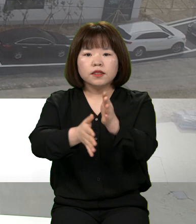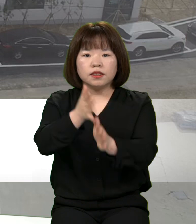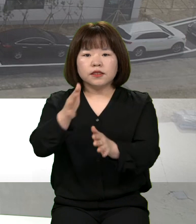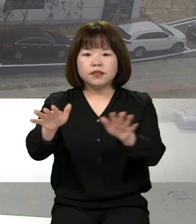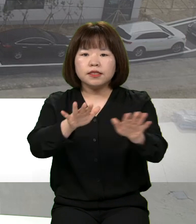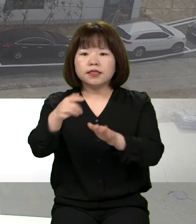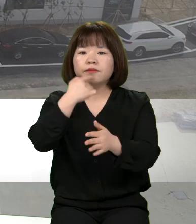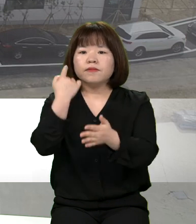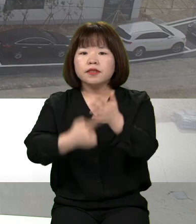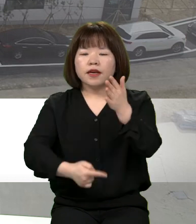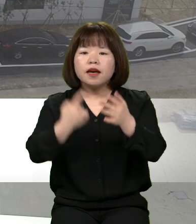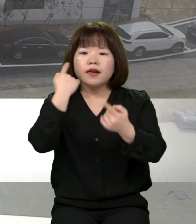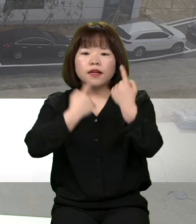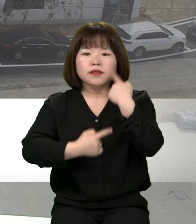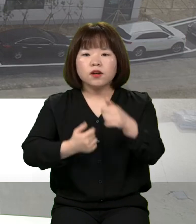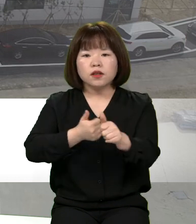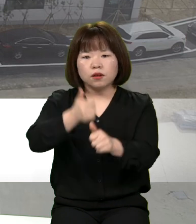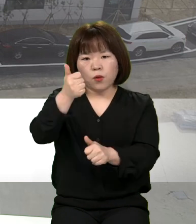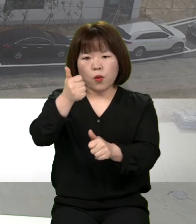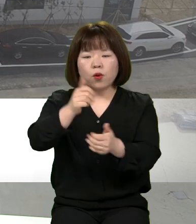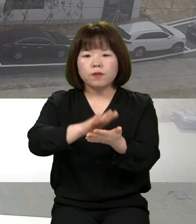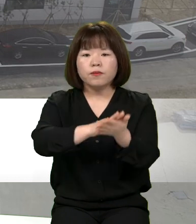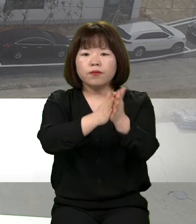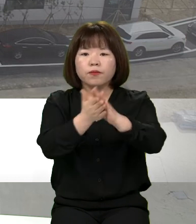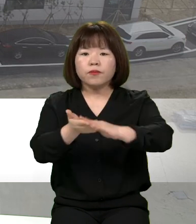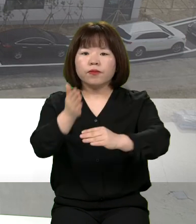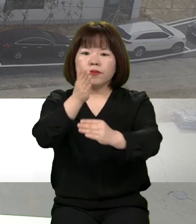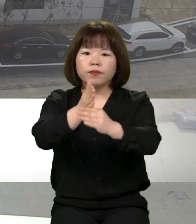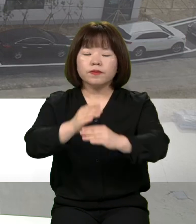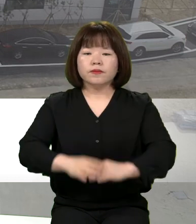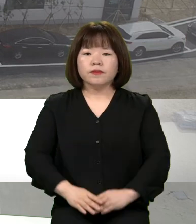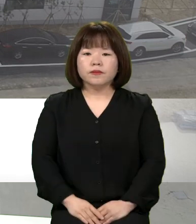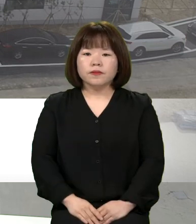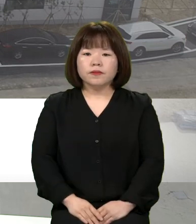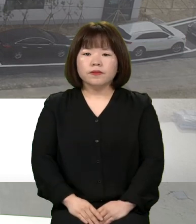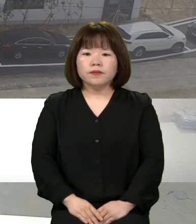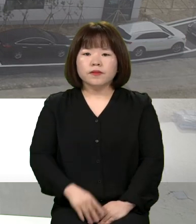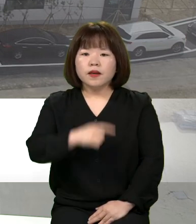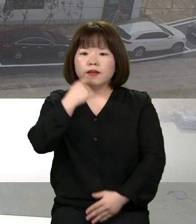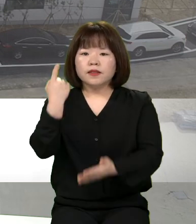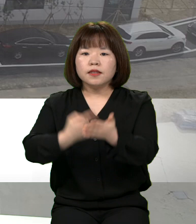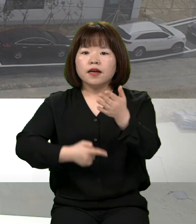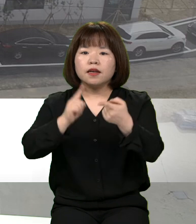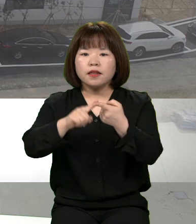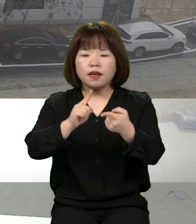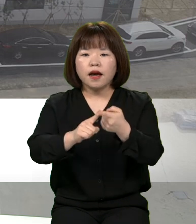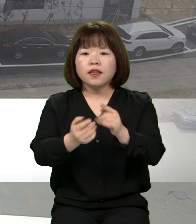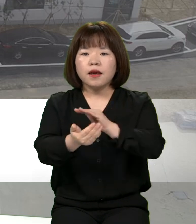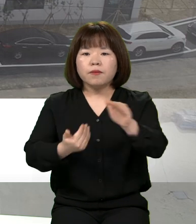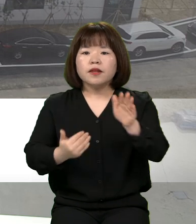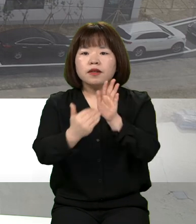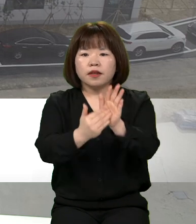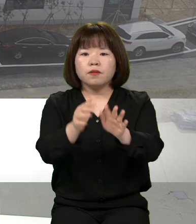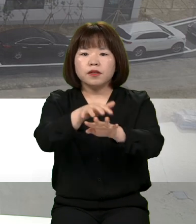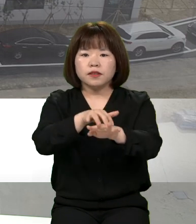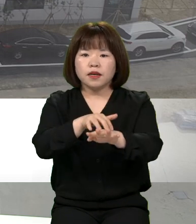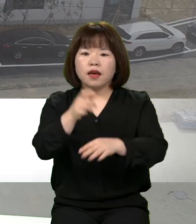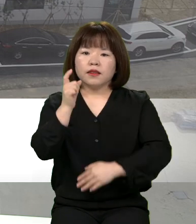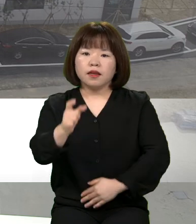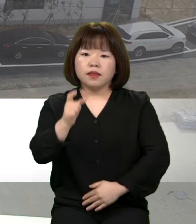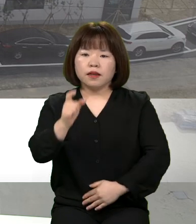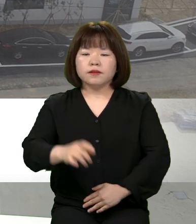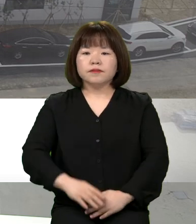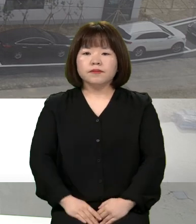퍼 쉬는 지진 피해 상처를 딛고 재난 극복 의 상징 도시로 거듭나고 있습니다 재난에 대한 사정 대비책